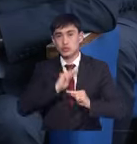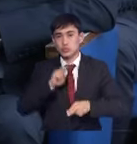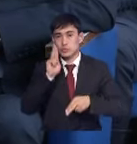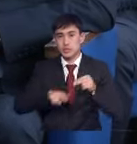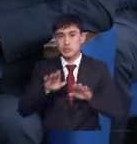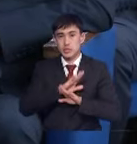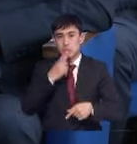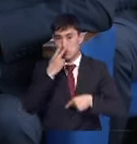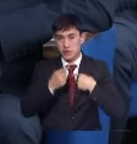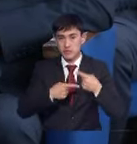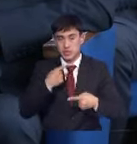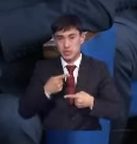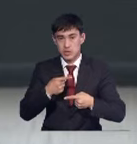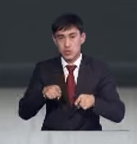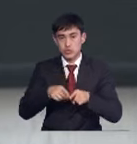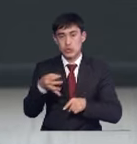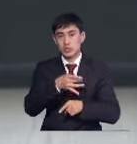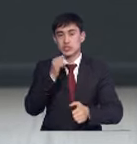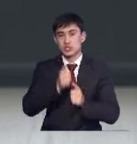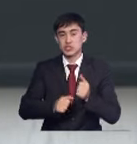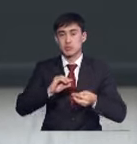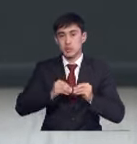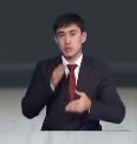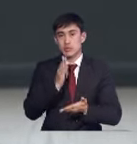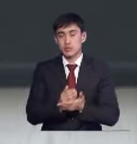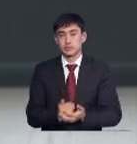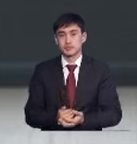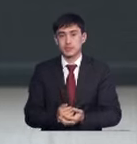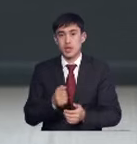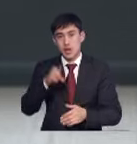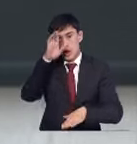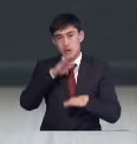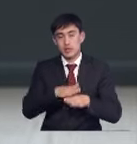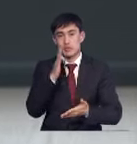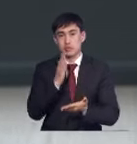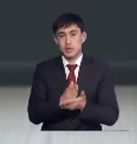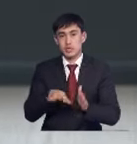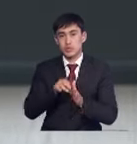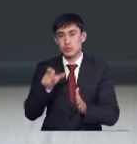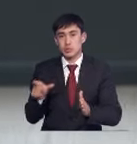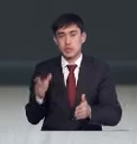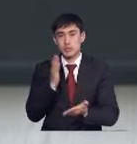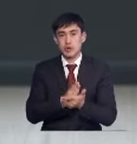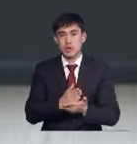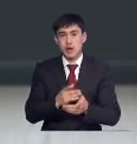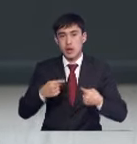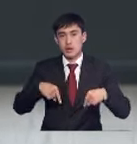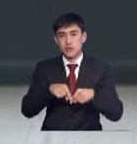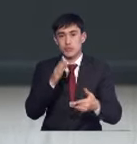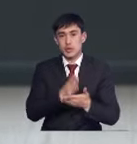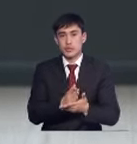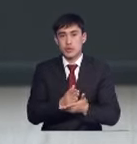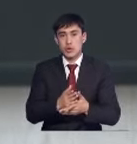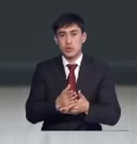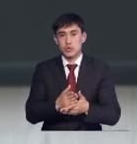болып кеткен. Осы ауданда жиі кездеседі, оған енді әкімдік бар, депутаттар бар, актив бар, оны